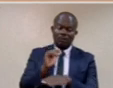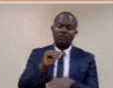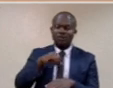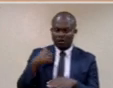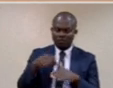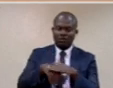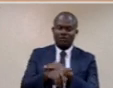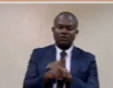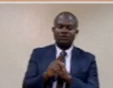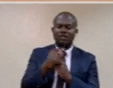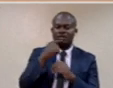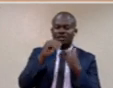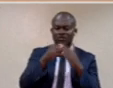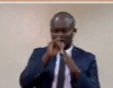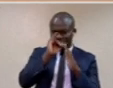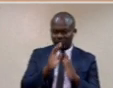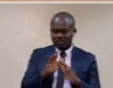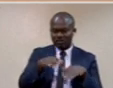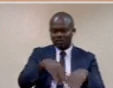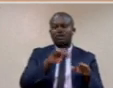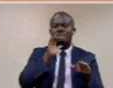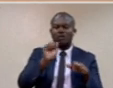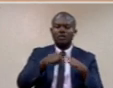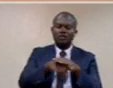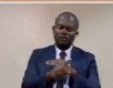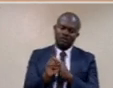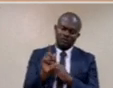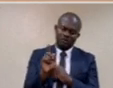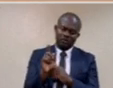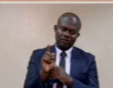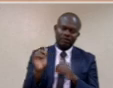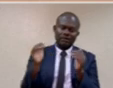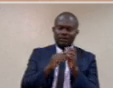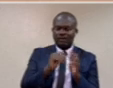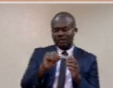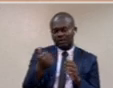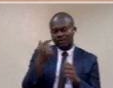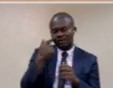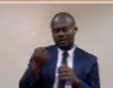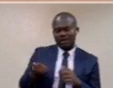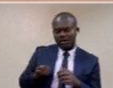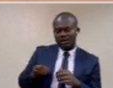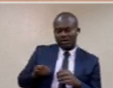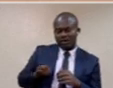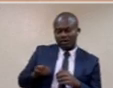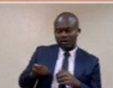twinjira atabona Abatutsi mubareke ntibagomba kwinjira ikindi navuga hari abakobwa